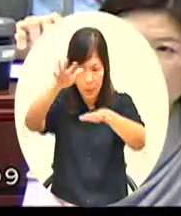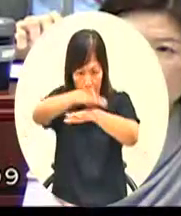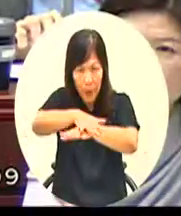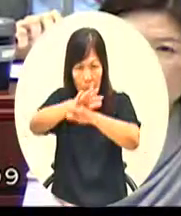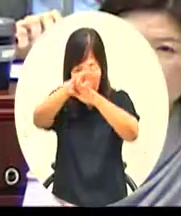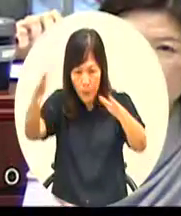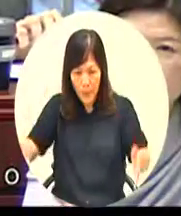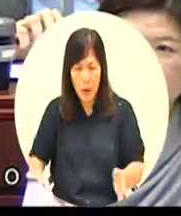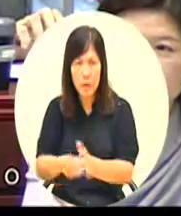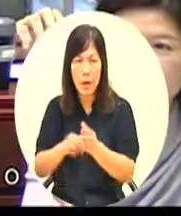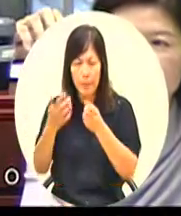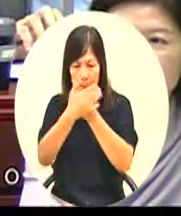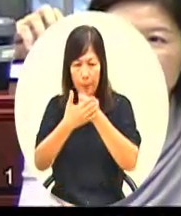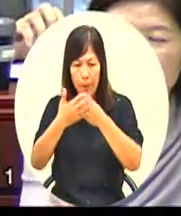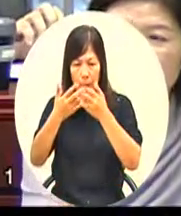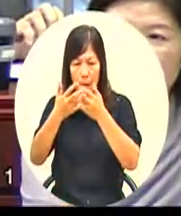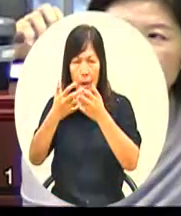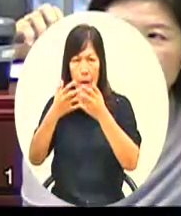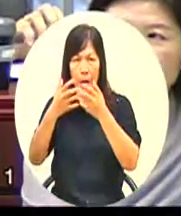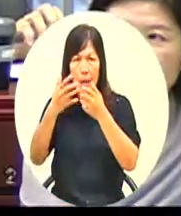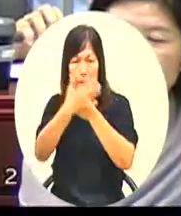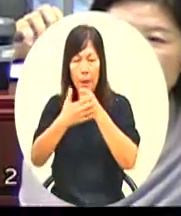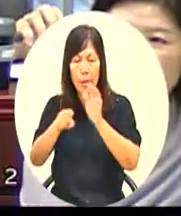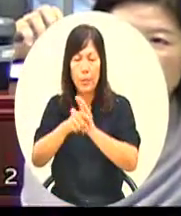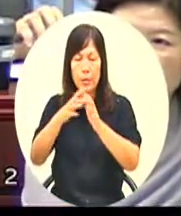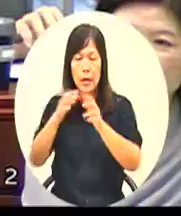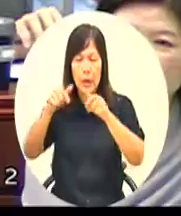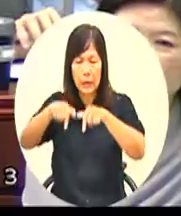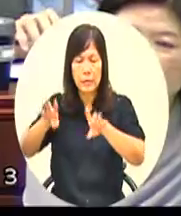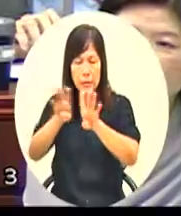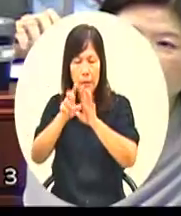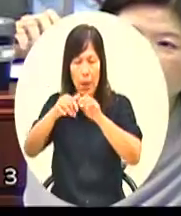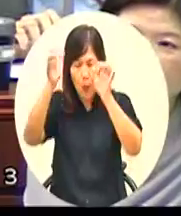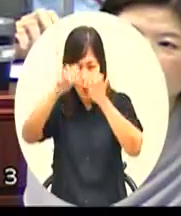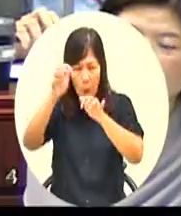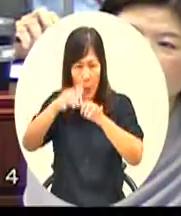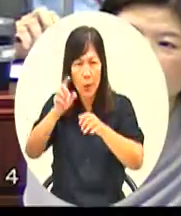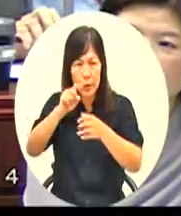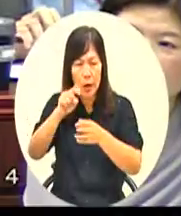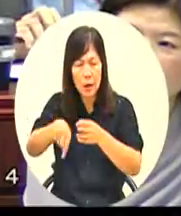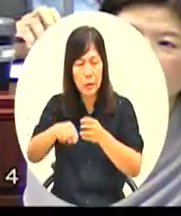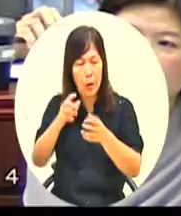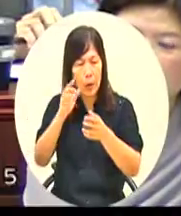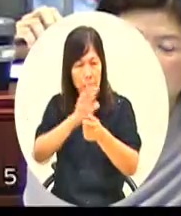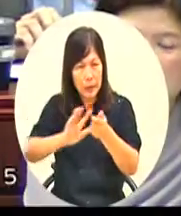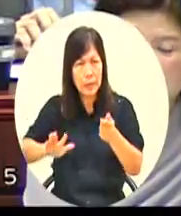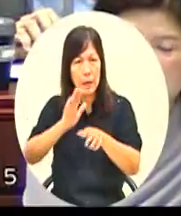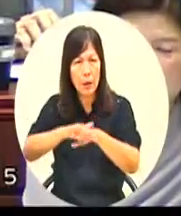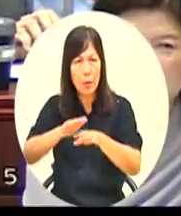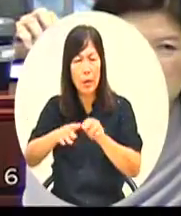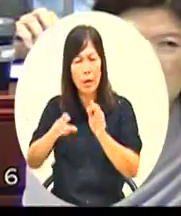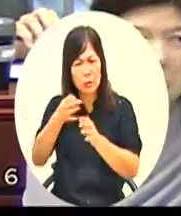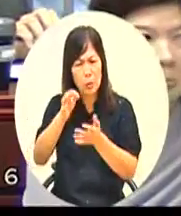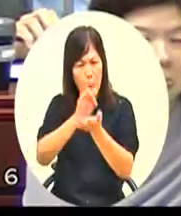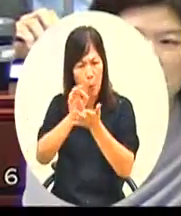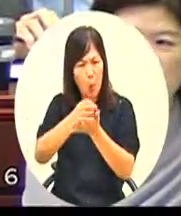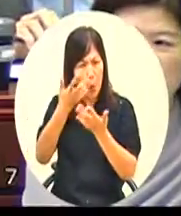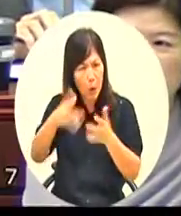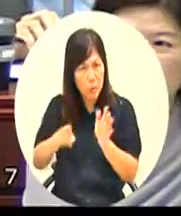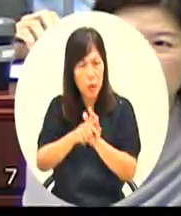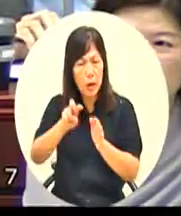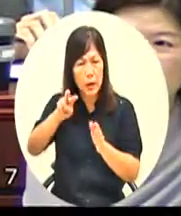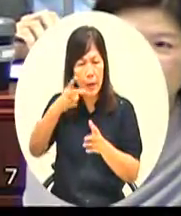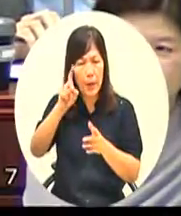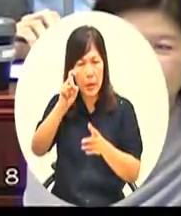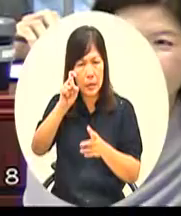为了防护西门的沉积受到再次的雨水或者是其他的破坏。 这个会很多钱吗？ 我们目前预估是